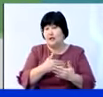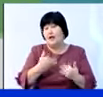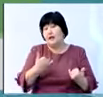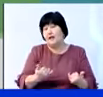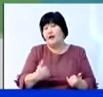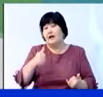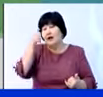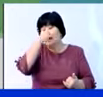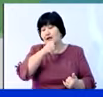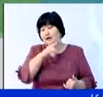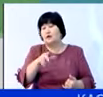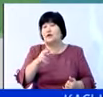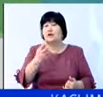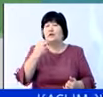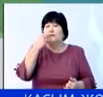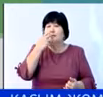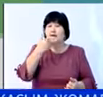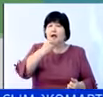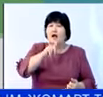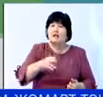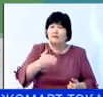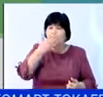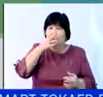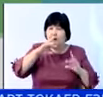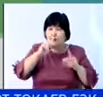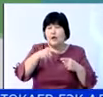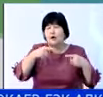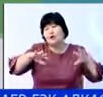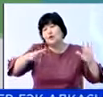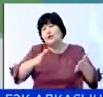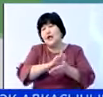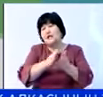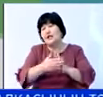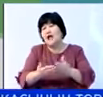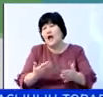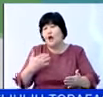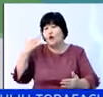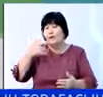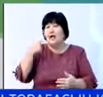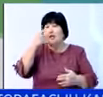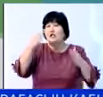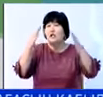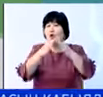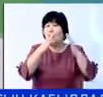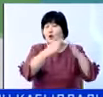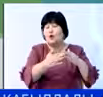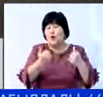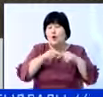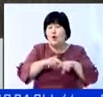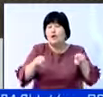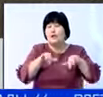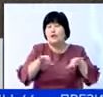жылу беру маусымында көмір қышқылы газмен улану фактілерін, түрлі төтенше жағдайлардың алдын алу бойынша жеке тұрғын үй секторларында үгіт-насихат